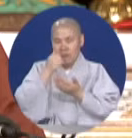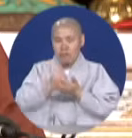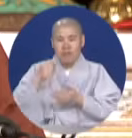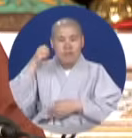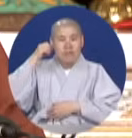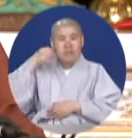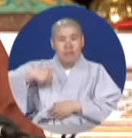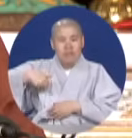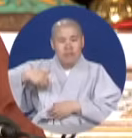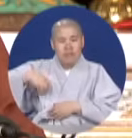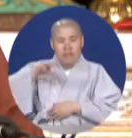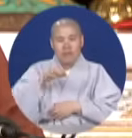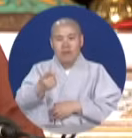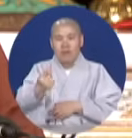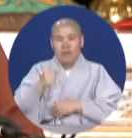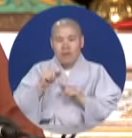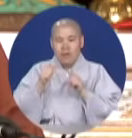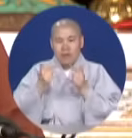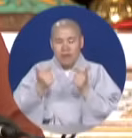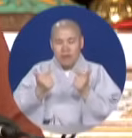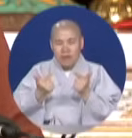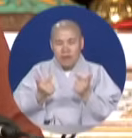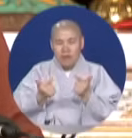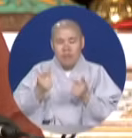중국에 안 오셨다는데요.